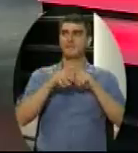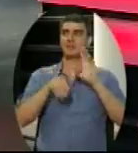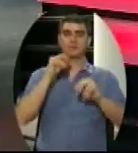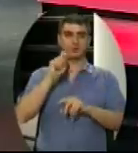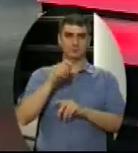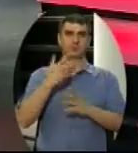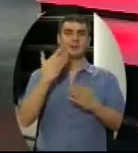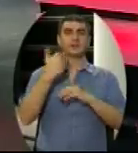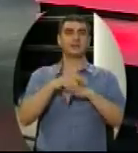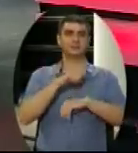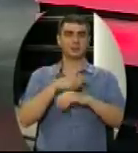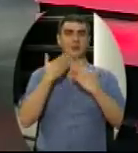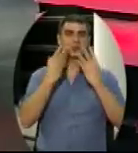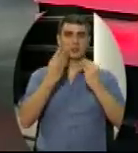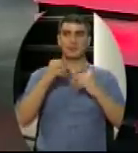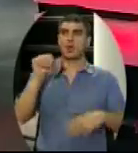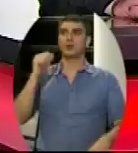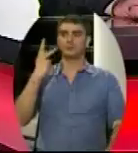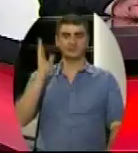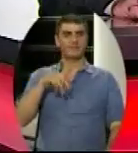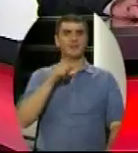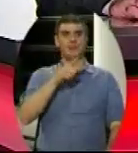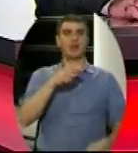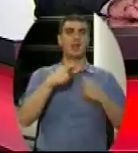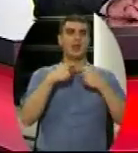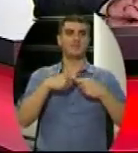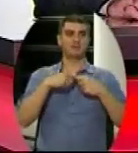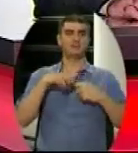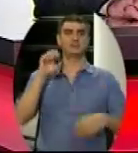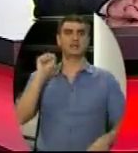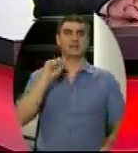המרכזית, נגמר לנו הזמן, אז אני רוצה להודות לך אורן פסטרנק וגם לך חבר הכנסת סעיד נפה. תודה רבה.